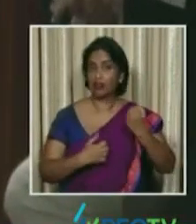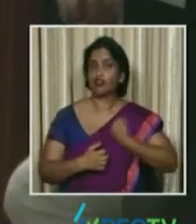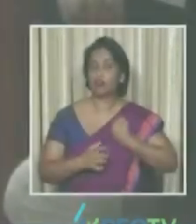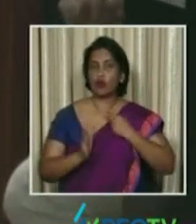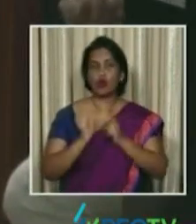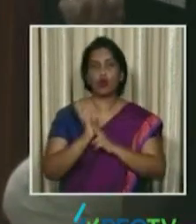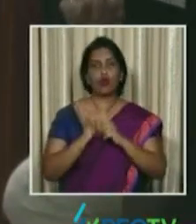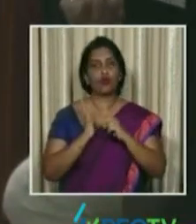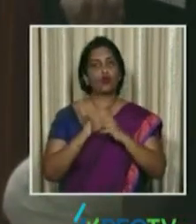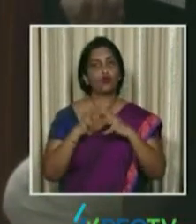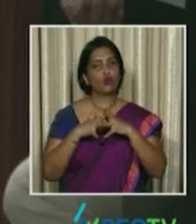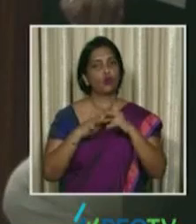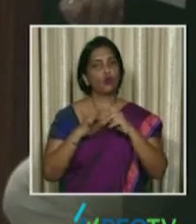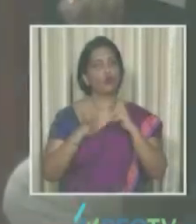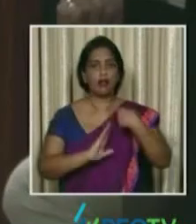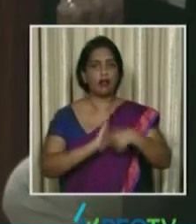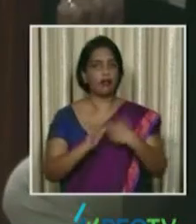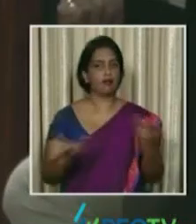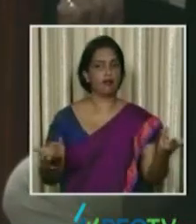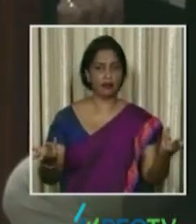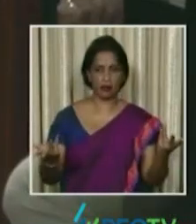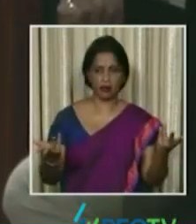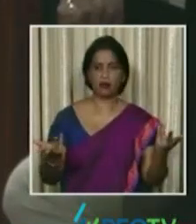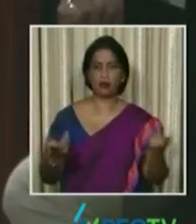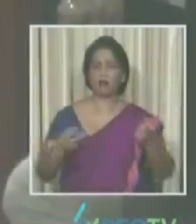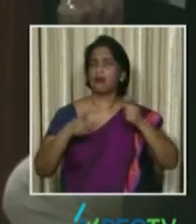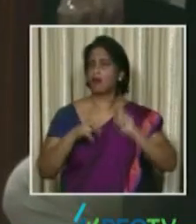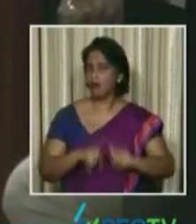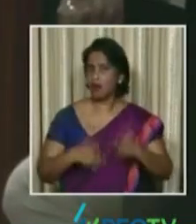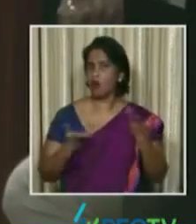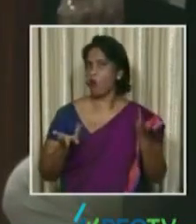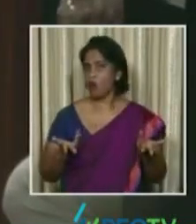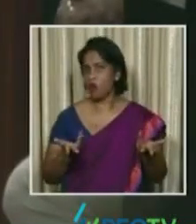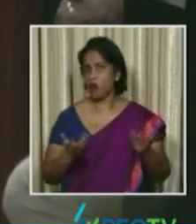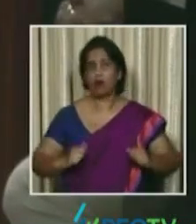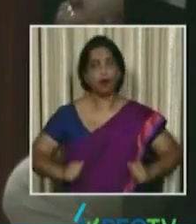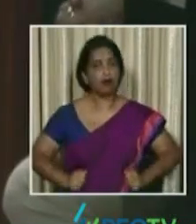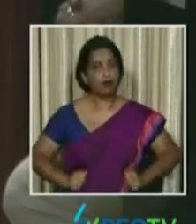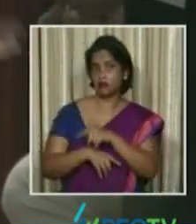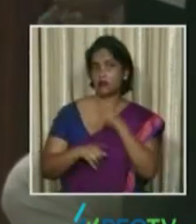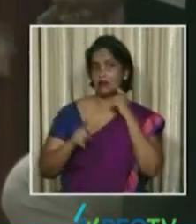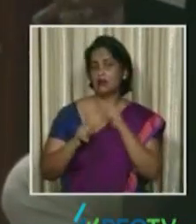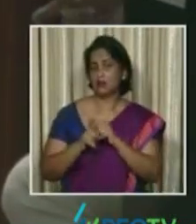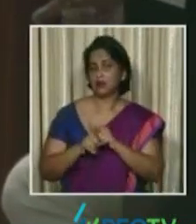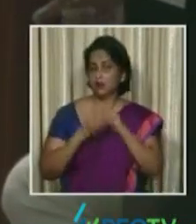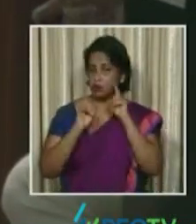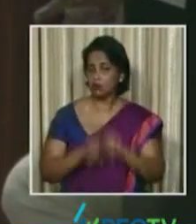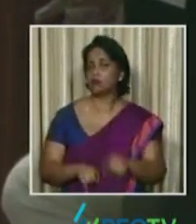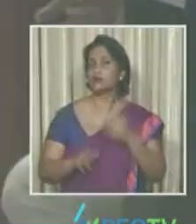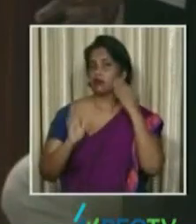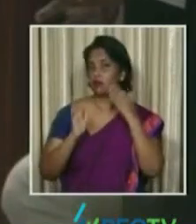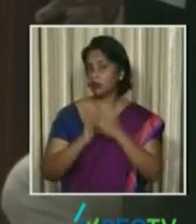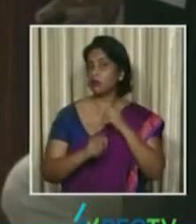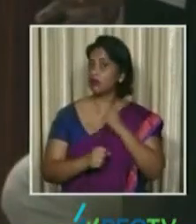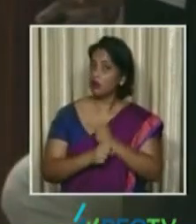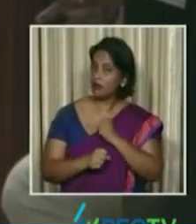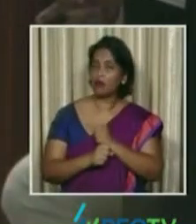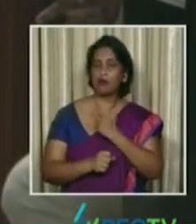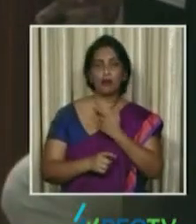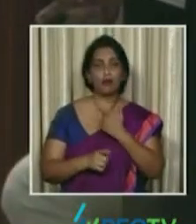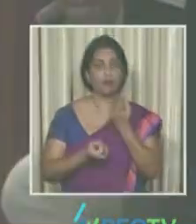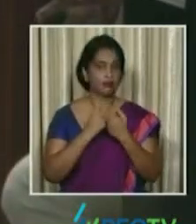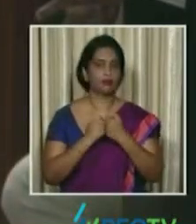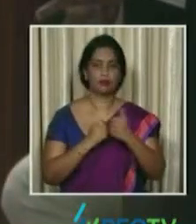නුවන් හේරතුත් රට අතහැරලා ගිහිල්ලා තියෙන්නේ. ඊළඟ ප්‍රශ්නේ තමයි දැන් ඒ වකුගඩුත් රෝහලේ නැහැ. මේ පිළිබඳව බලධාරීනුත් කිව්වා